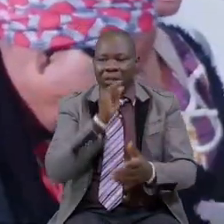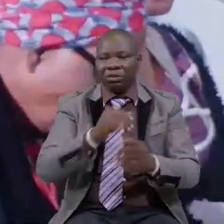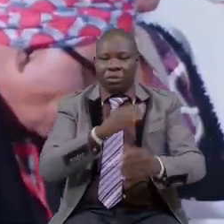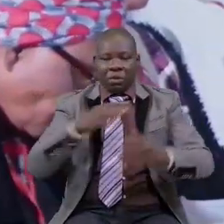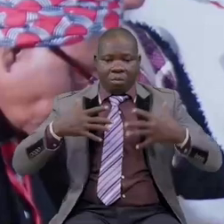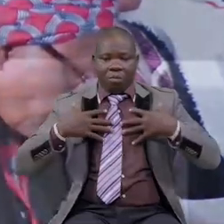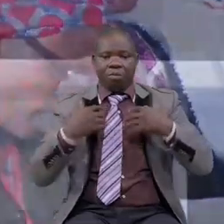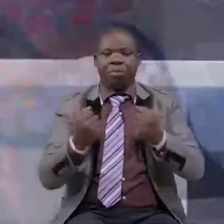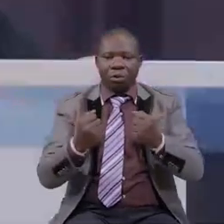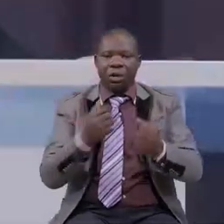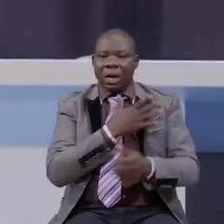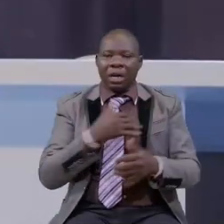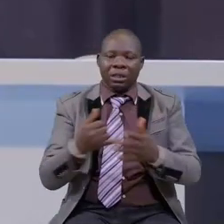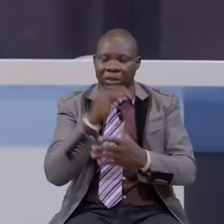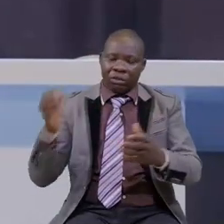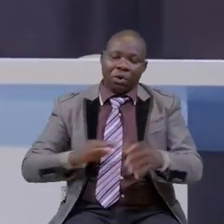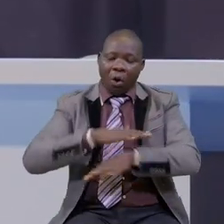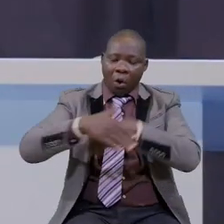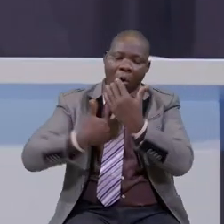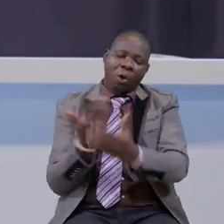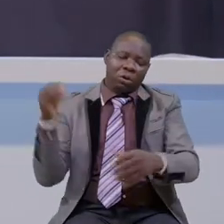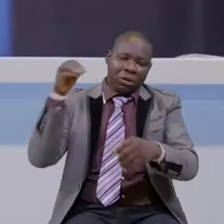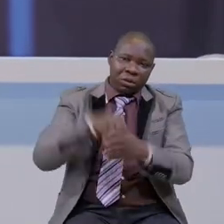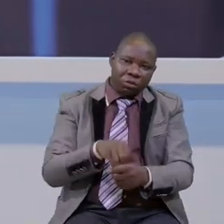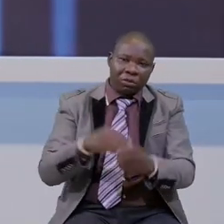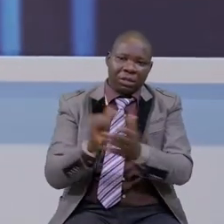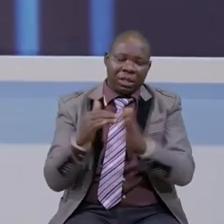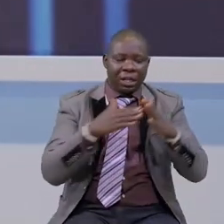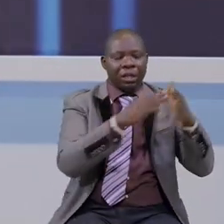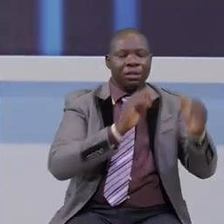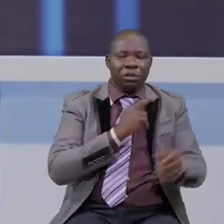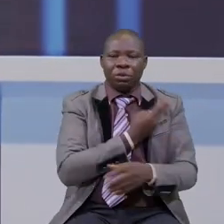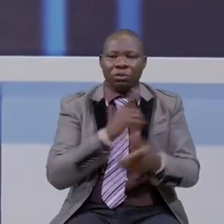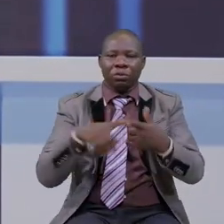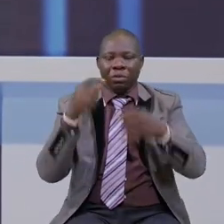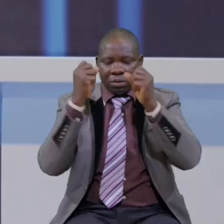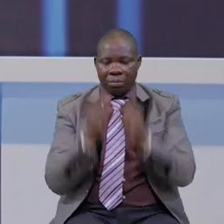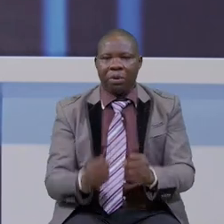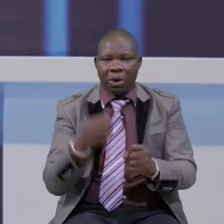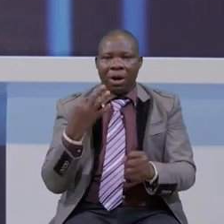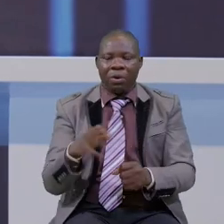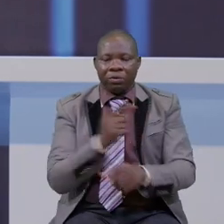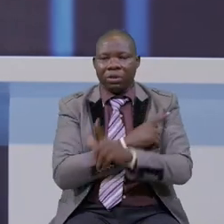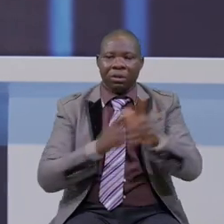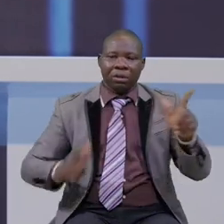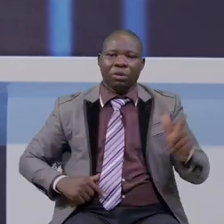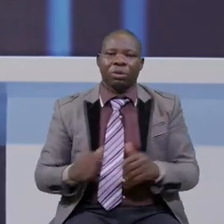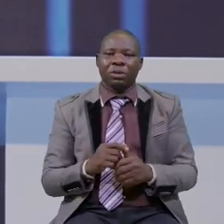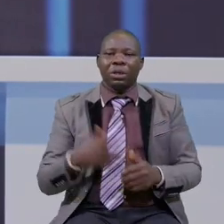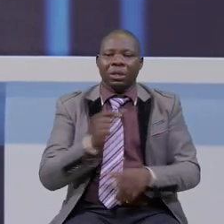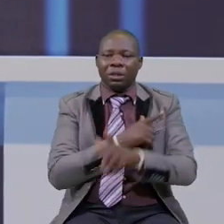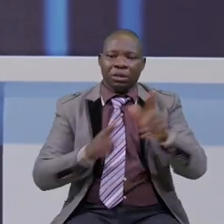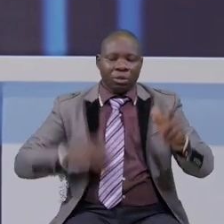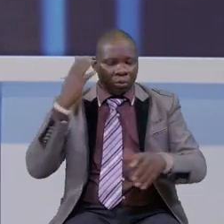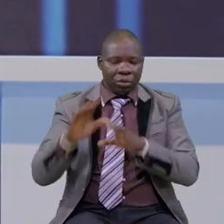est audacieux et un livre inclusif qui nous conduit à la puissance du Seigneur.